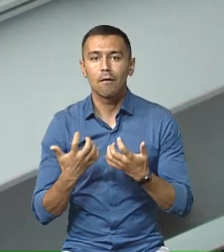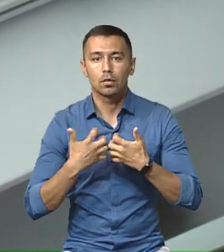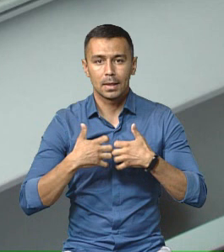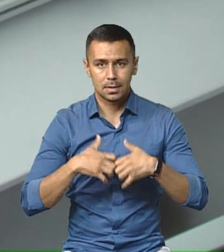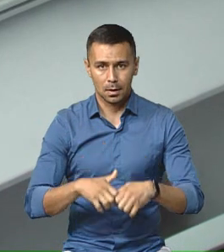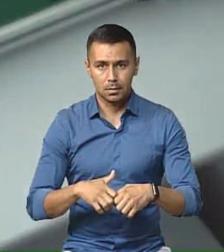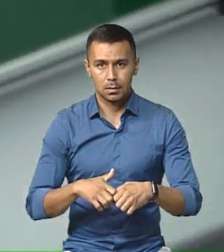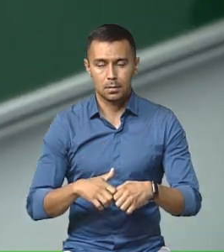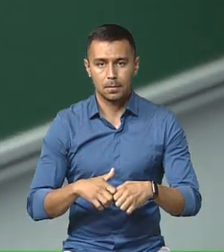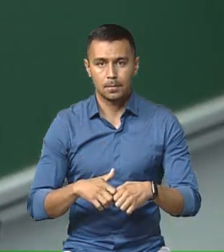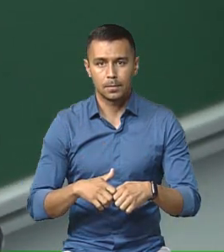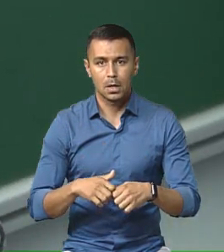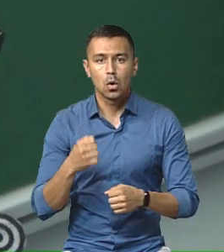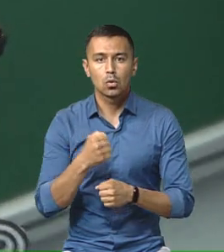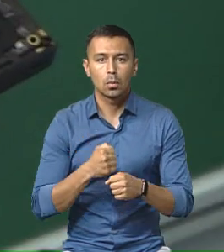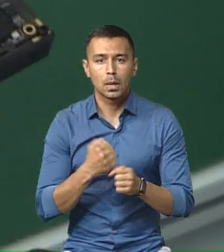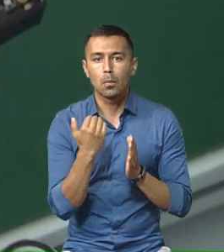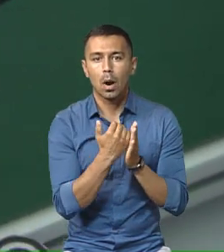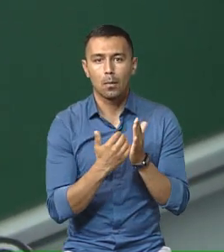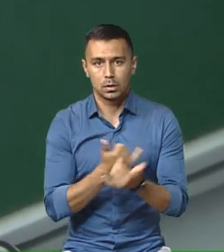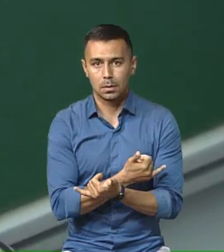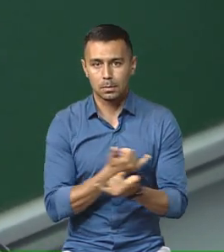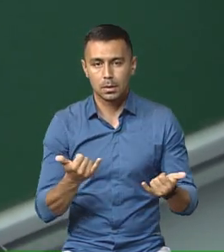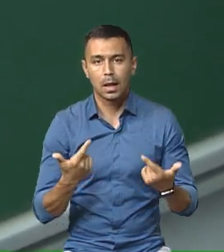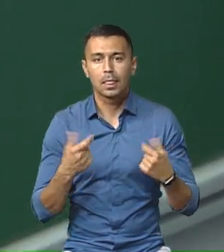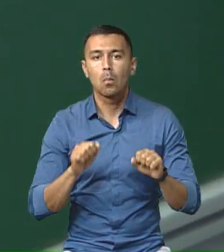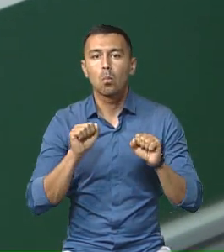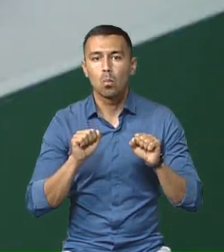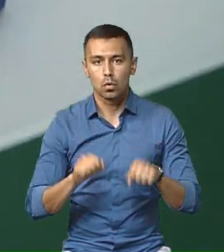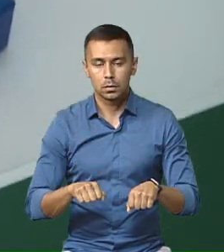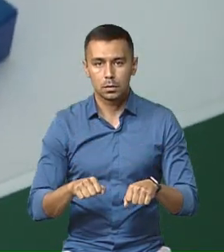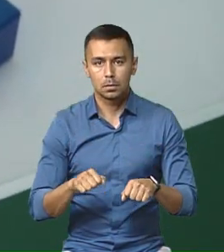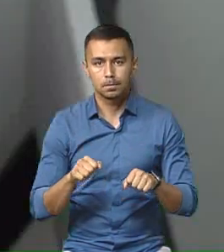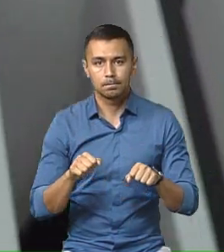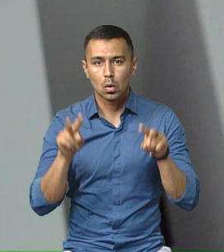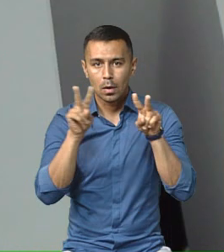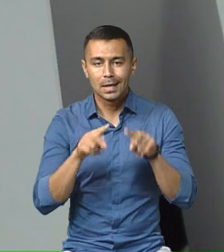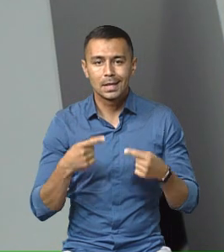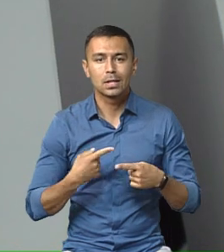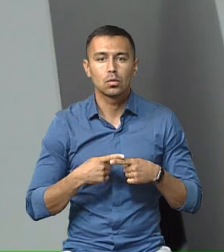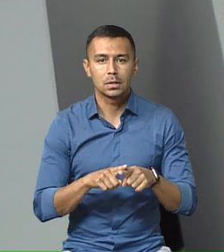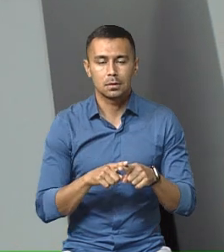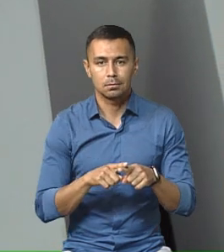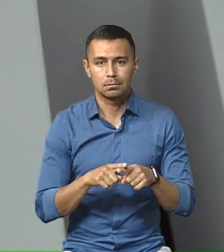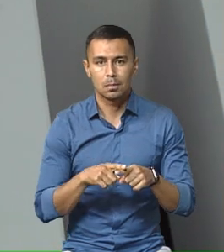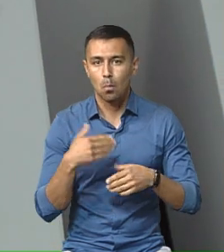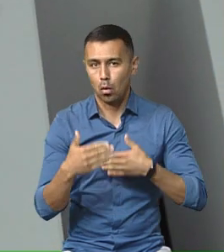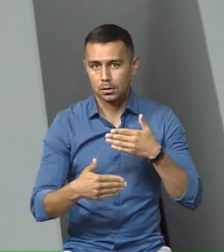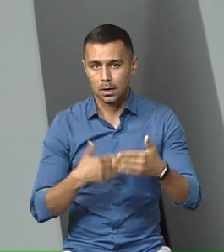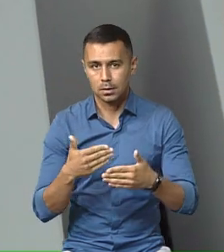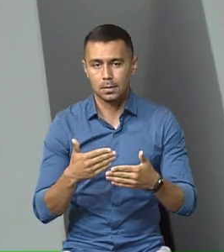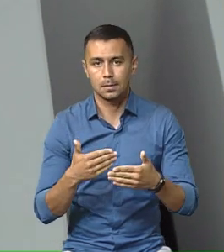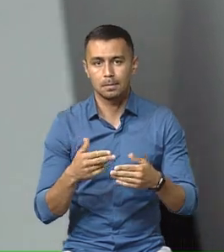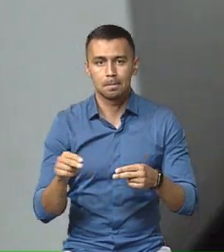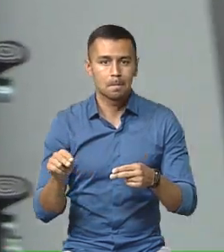автоматизації, в розробці програмного забезпечення, де можна розглядати різні технологічні процеси,